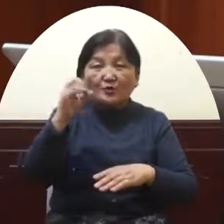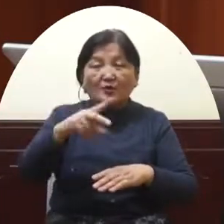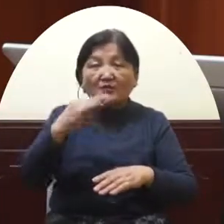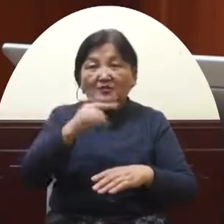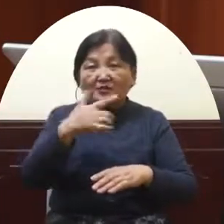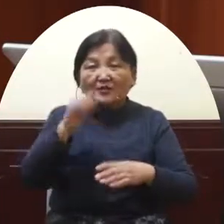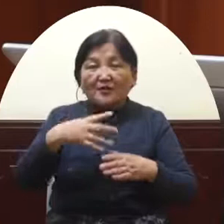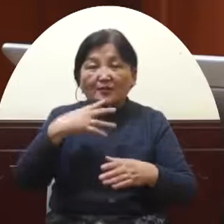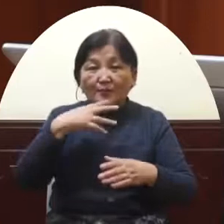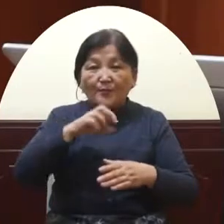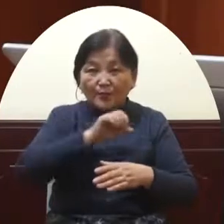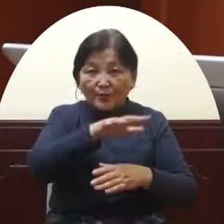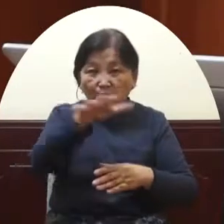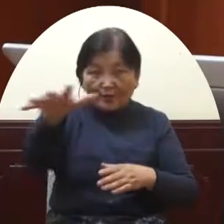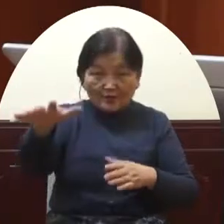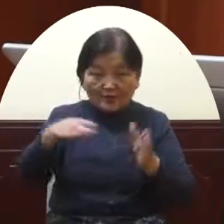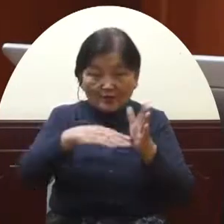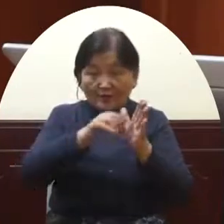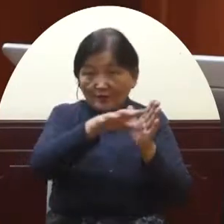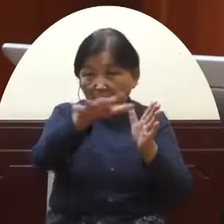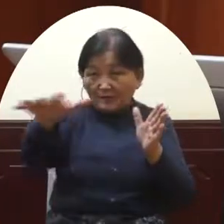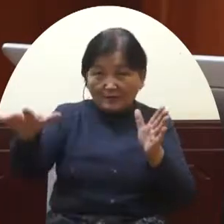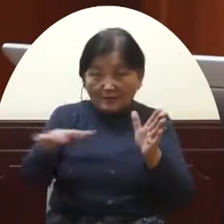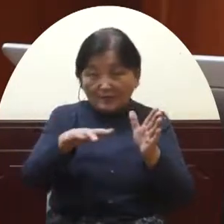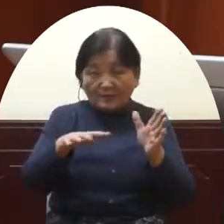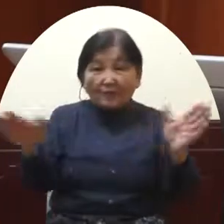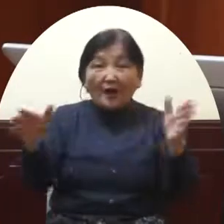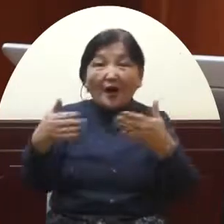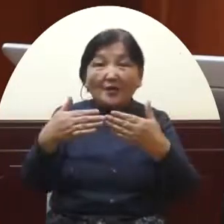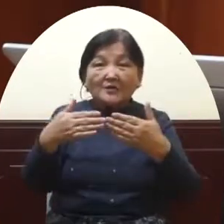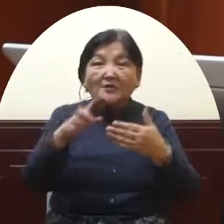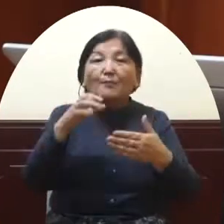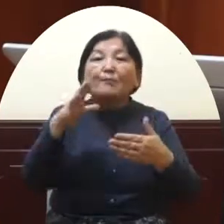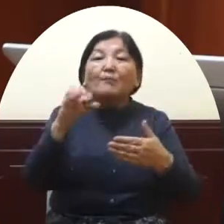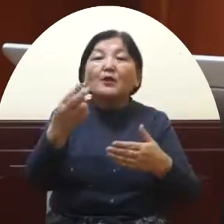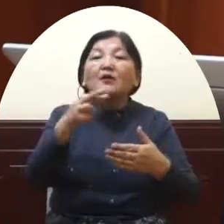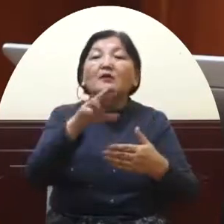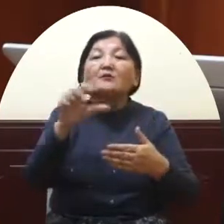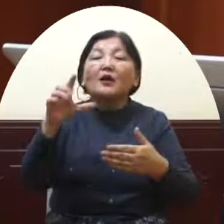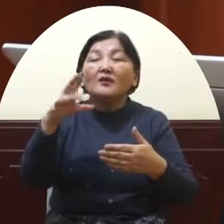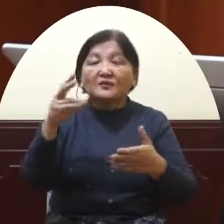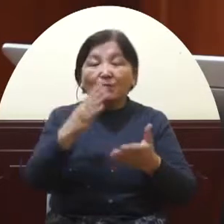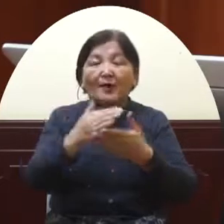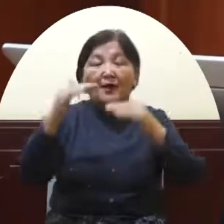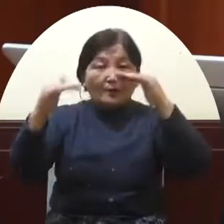хязгаарлалцсан. Хоригдсон. Хэвлийн эрхчлөлөө харьцангуй бий даасан. Маш